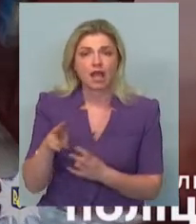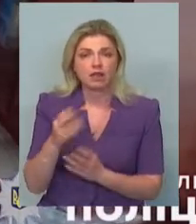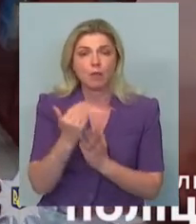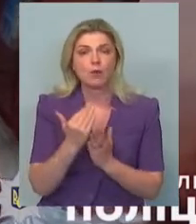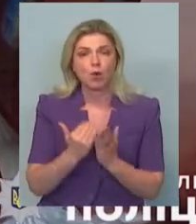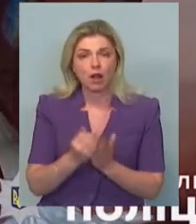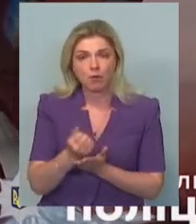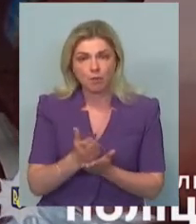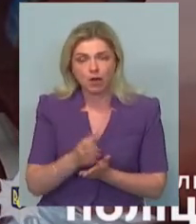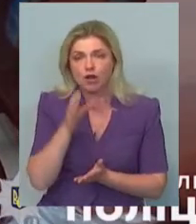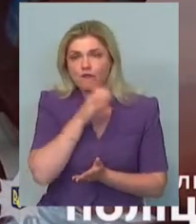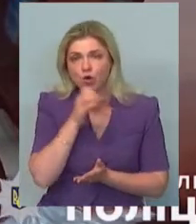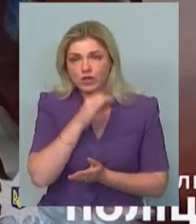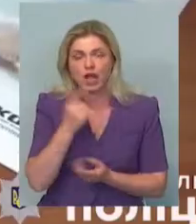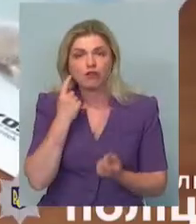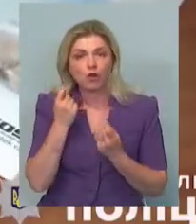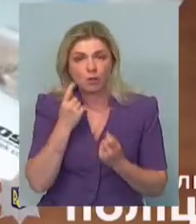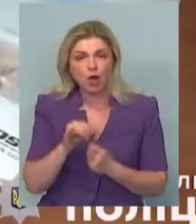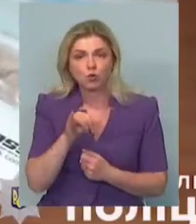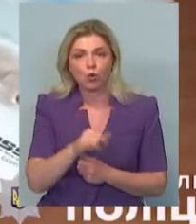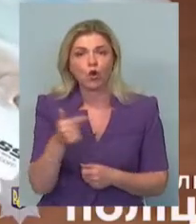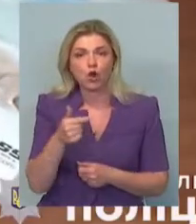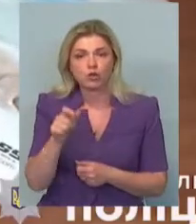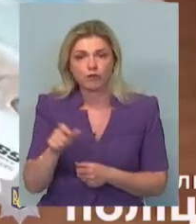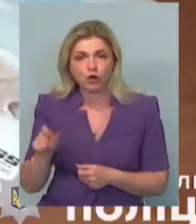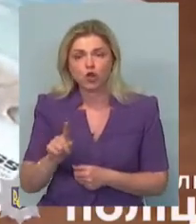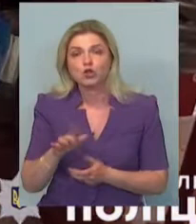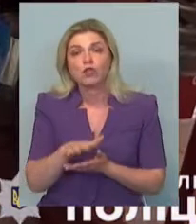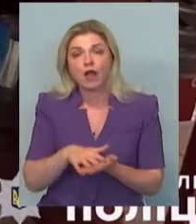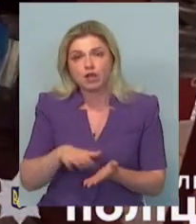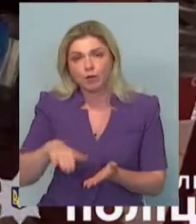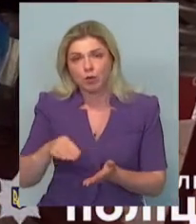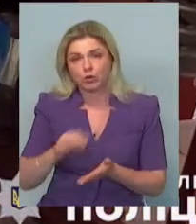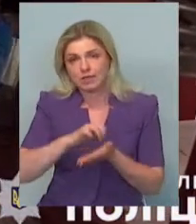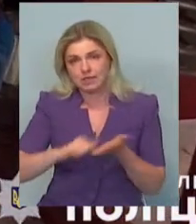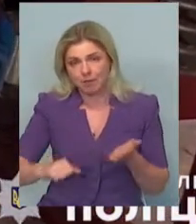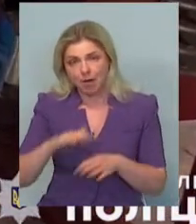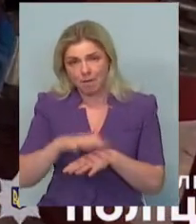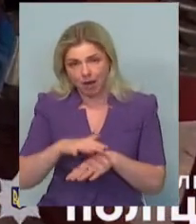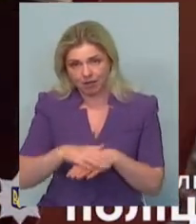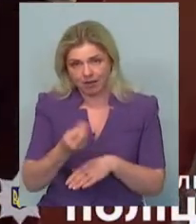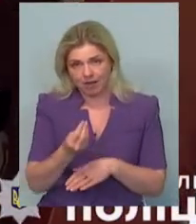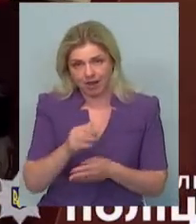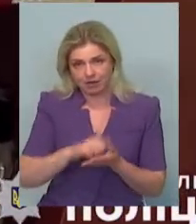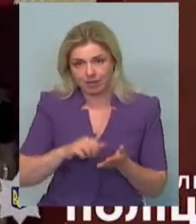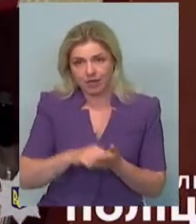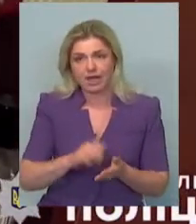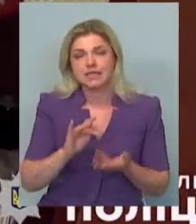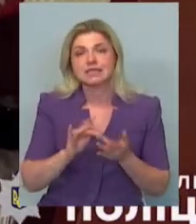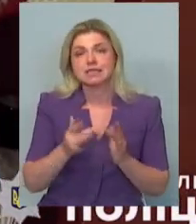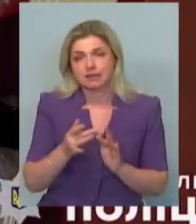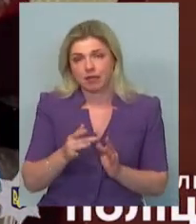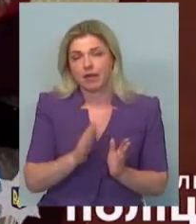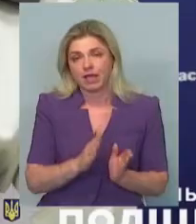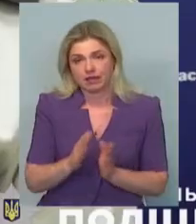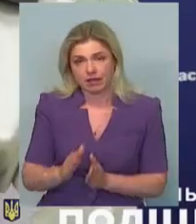викрадав персональні дані громадян України для подальшого зняття грошей із їхніх банківських рахунків системи інтернет-банкінгу.